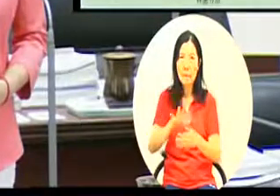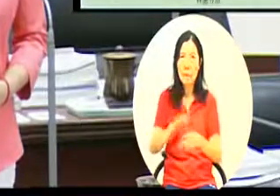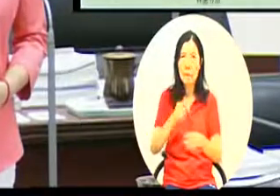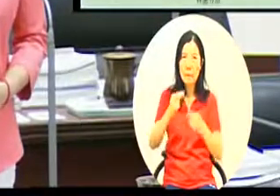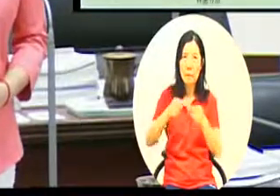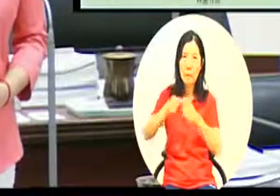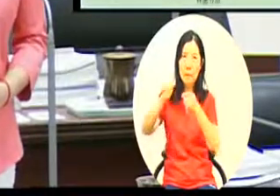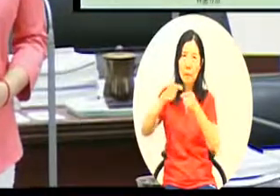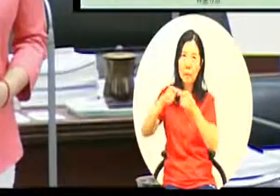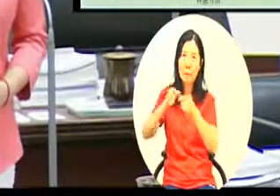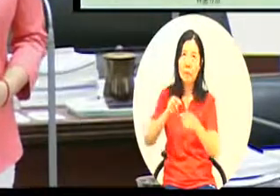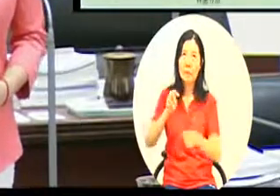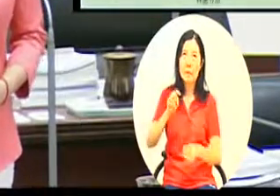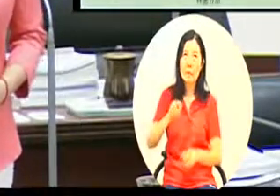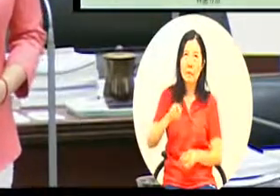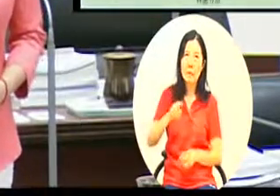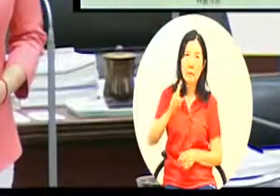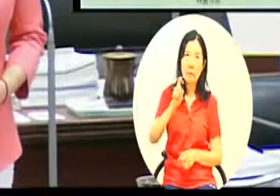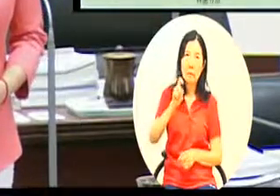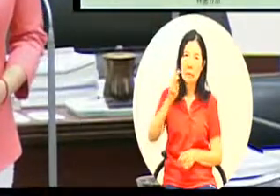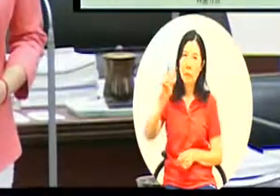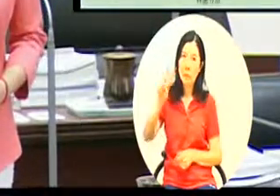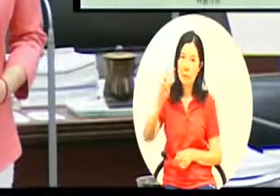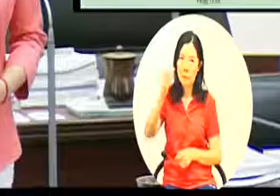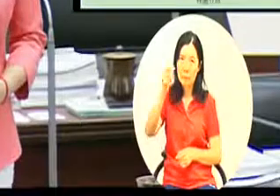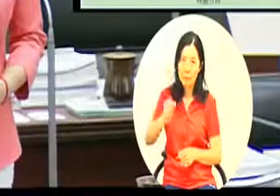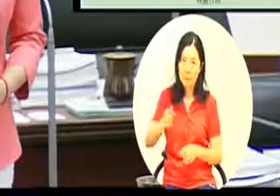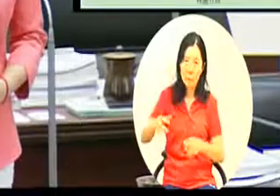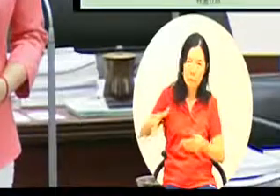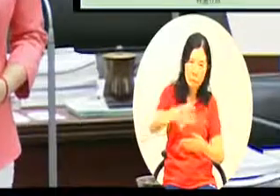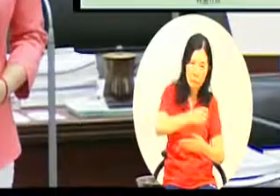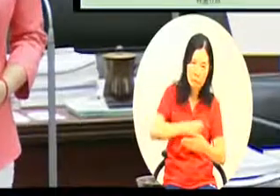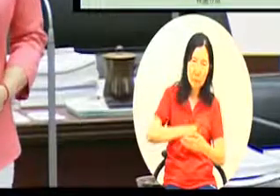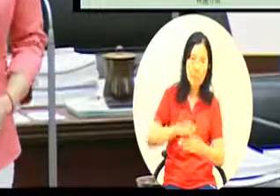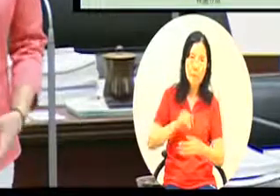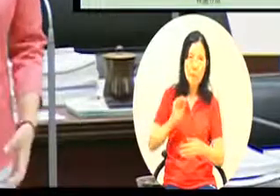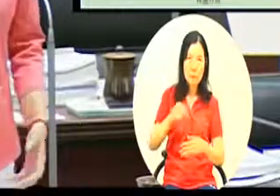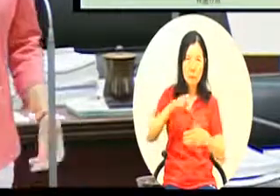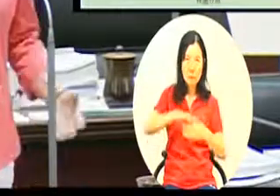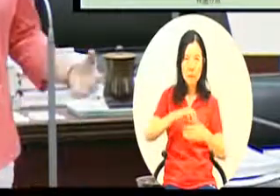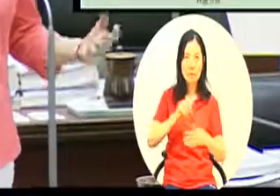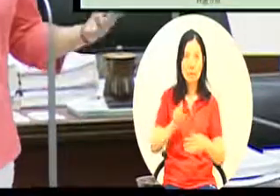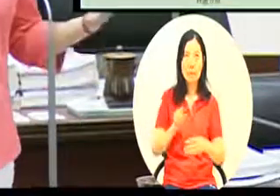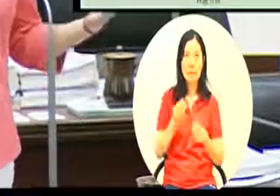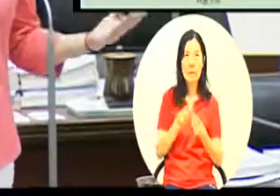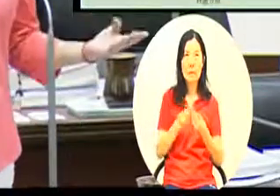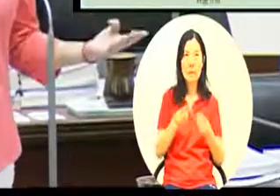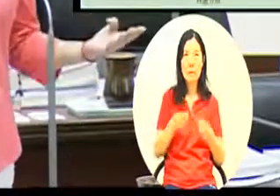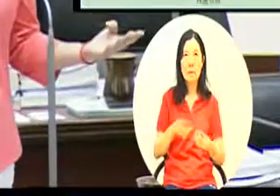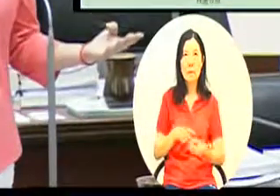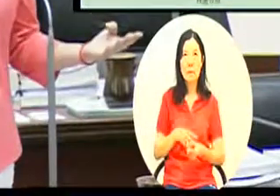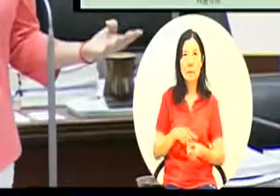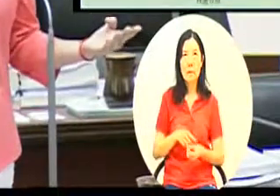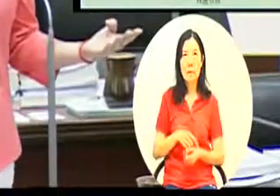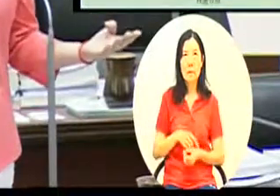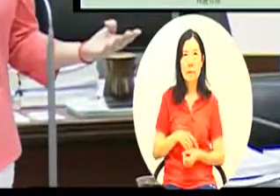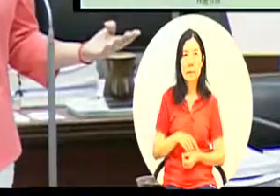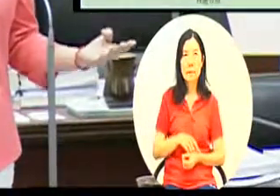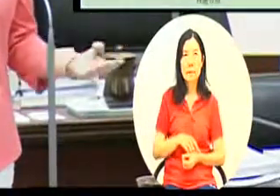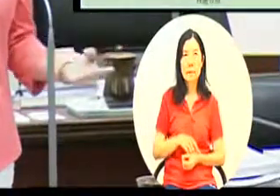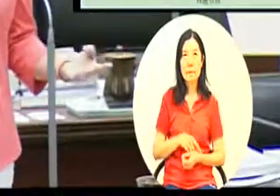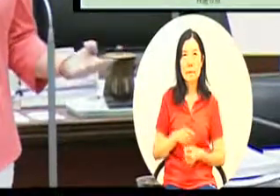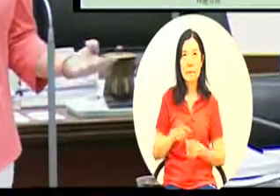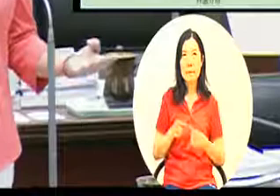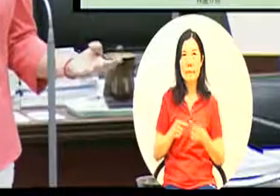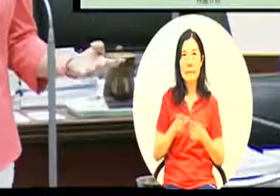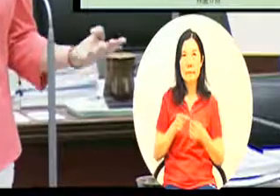有10-20亿的收入，那这些收入里呢，我们怎么去？第一，我觉得第一个